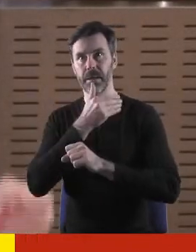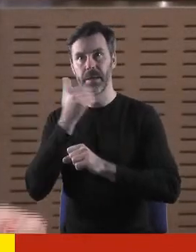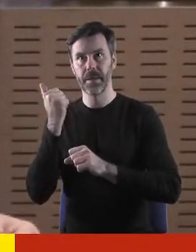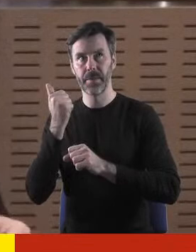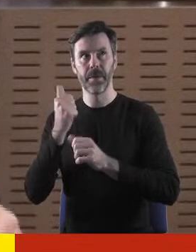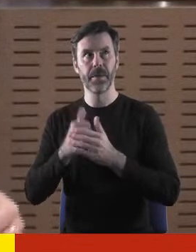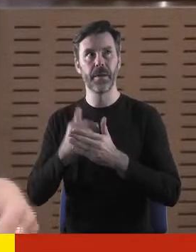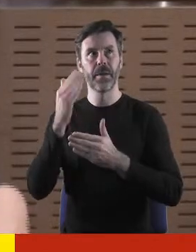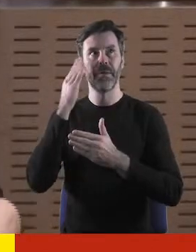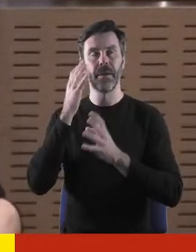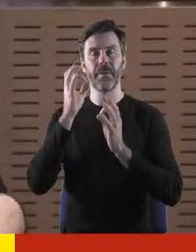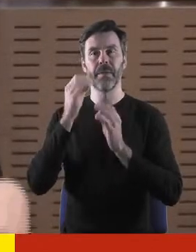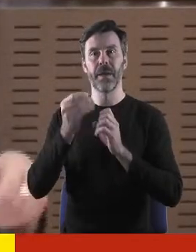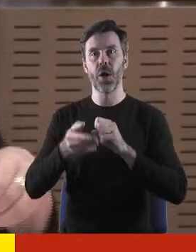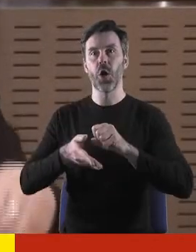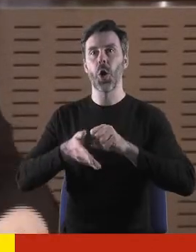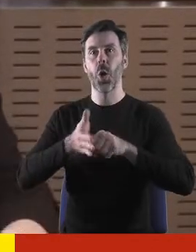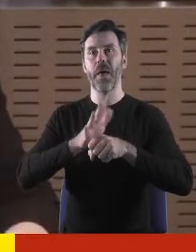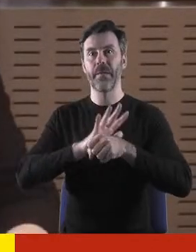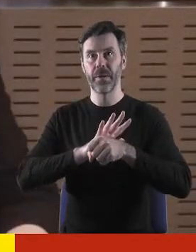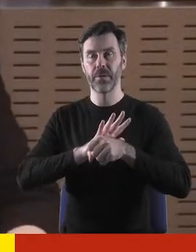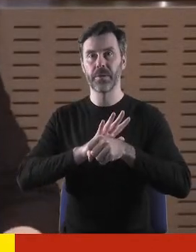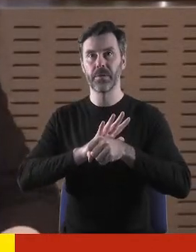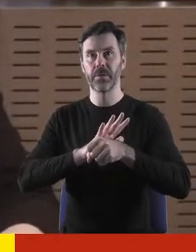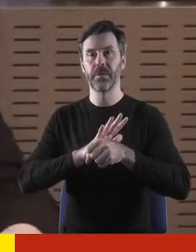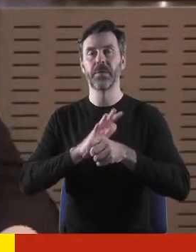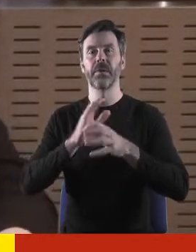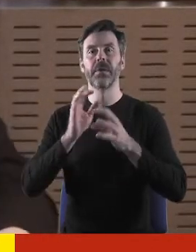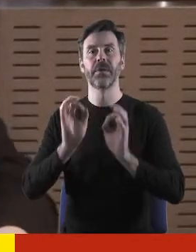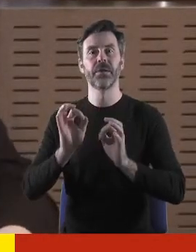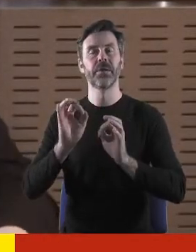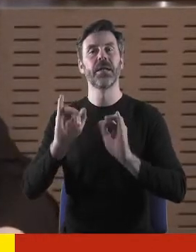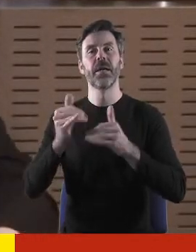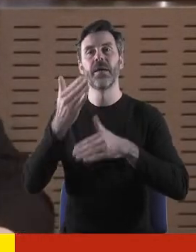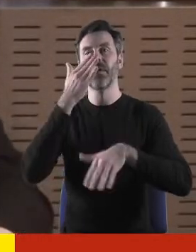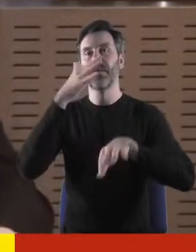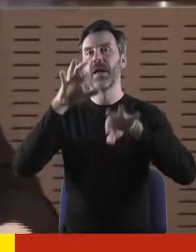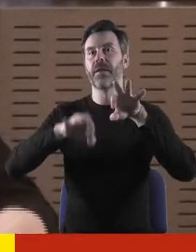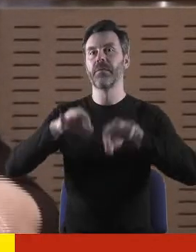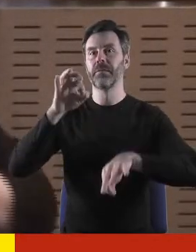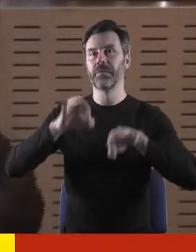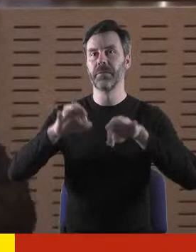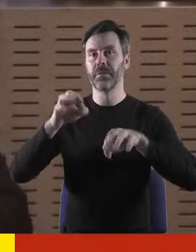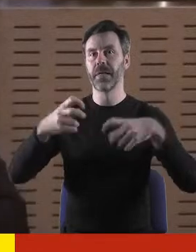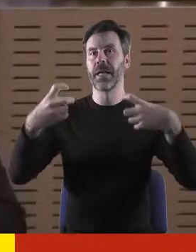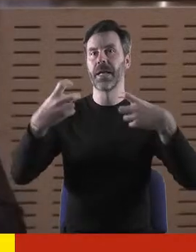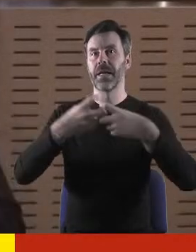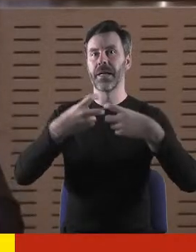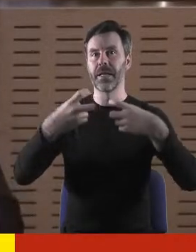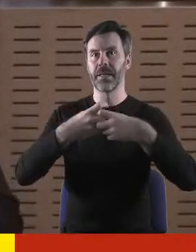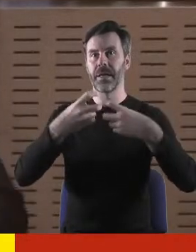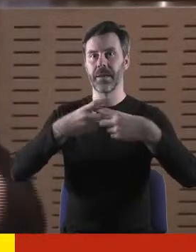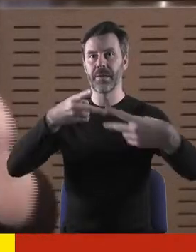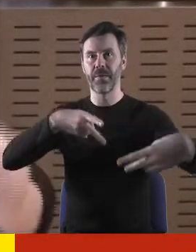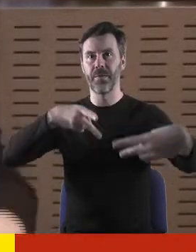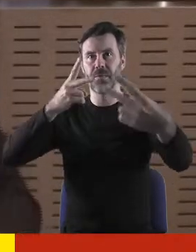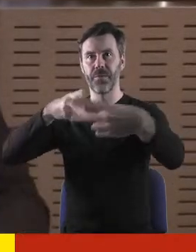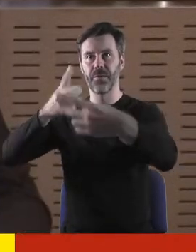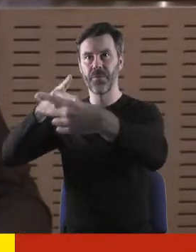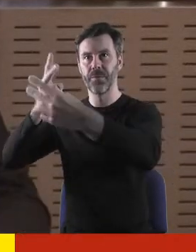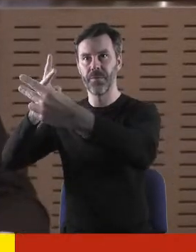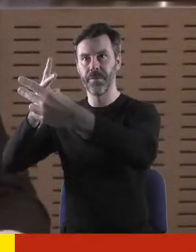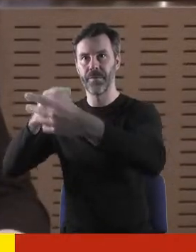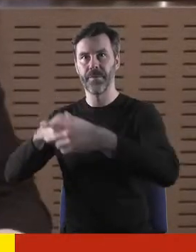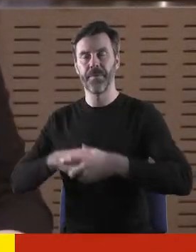na pandemię SARS-CoV-2, COVID-19, dzisiejsza sesja odbędzie się w trybie online, jak wszystkie nasze sesje